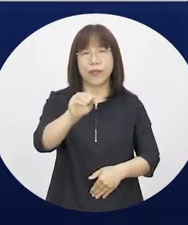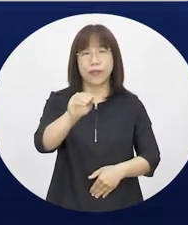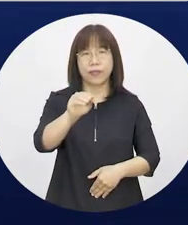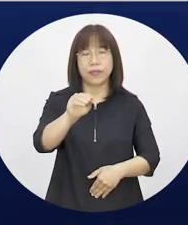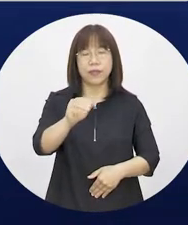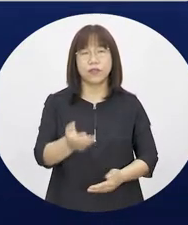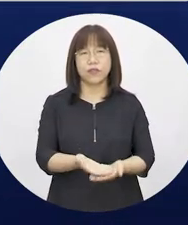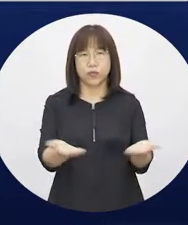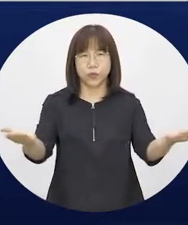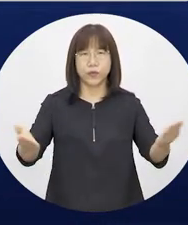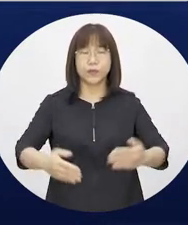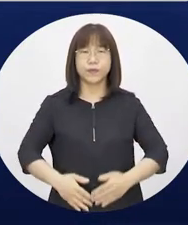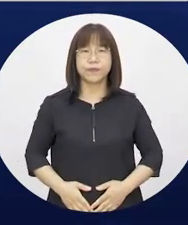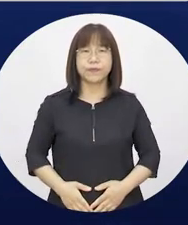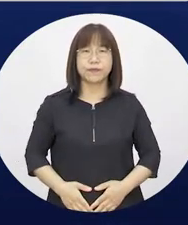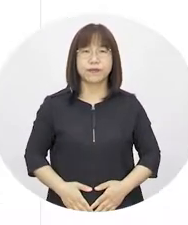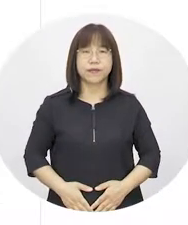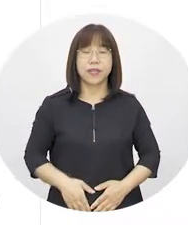마일리지가 제공됩니다.